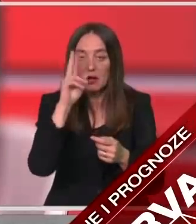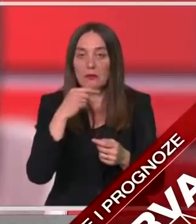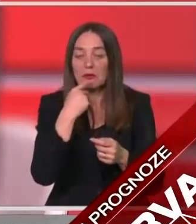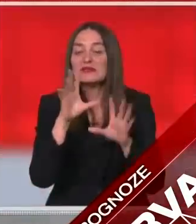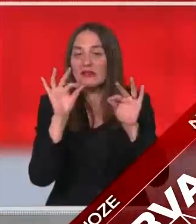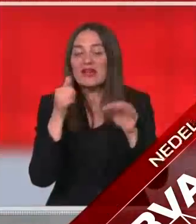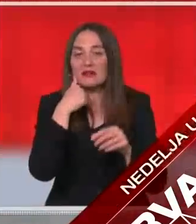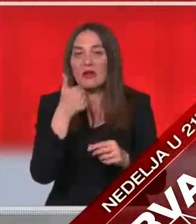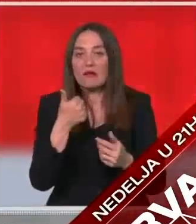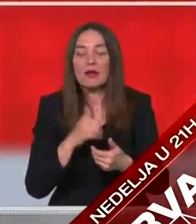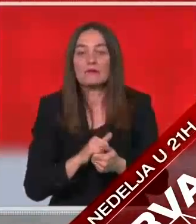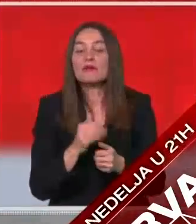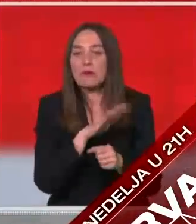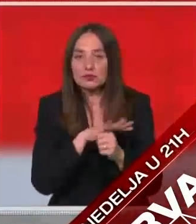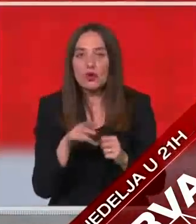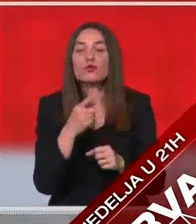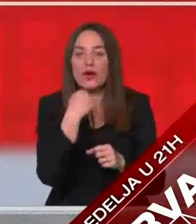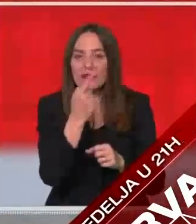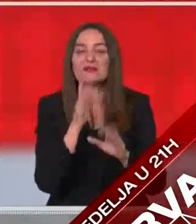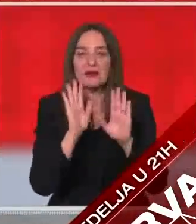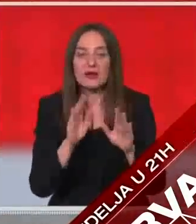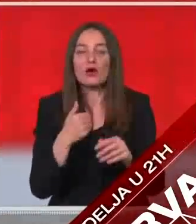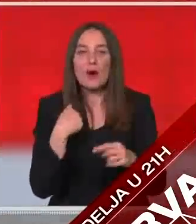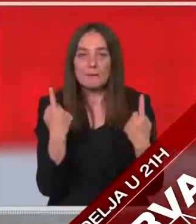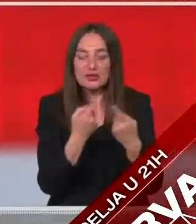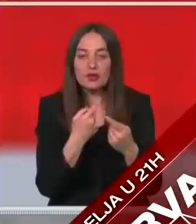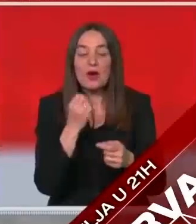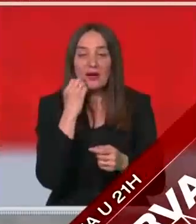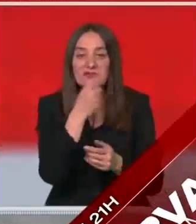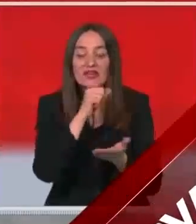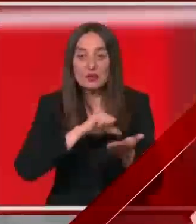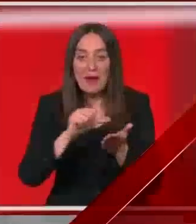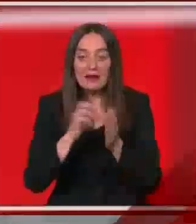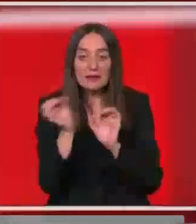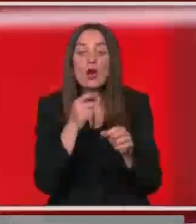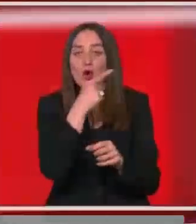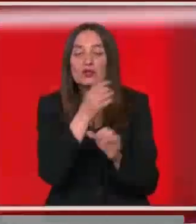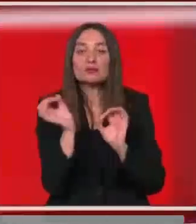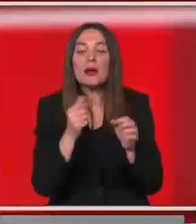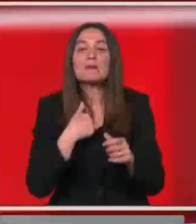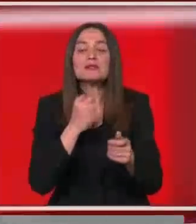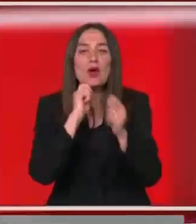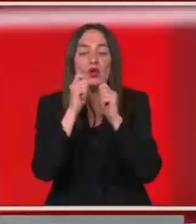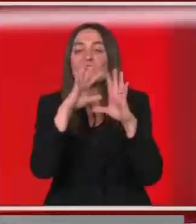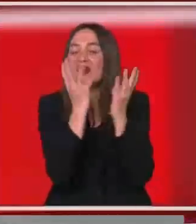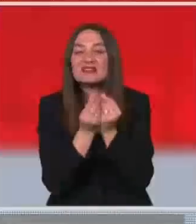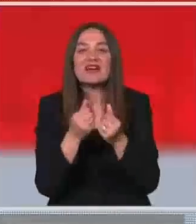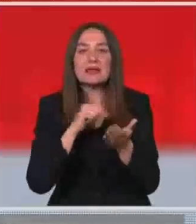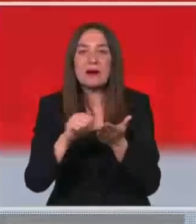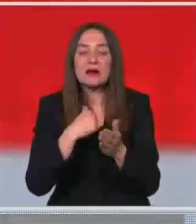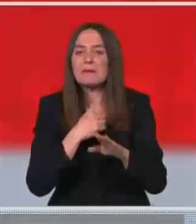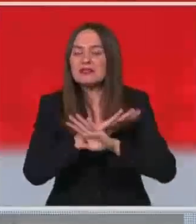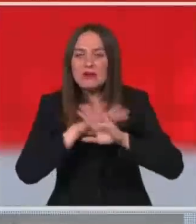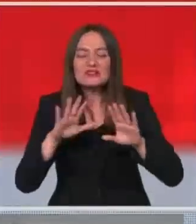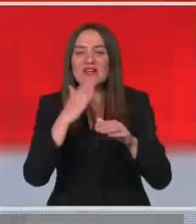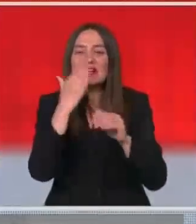je za desetak dana. Apsolutno. Recite tako. Dakle, mi ćemo, kada su banke spremne, one su spremne. Mi smo dogovorili sve sa bankama. Završili smo